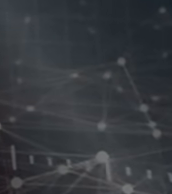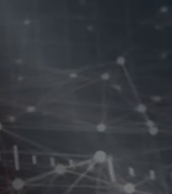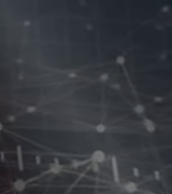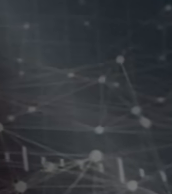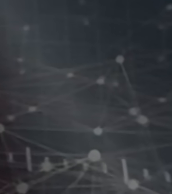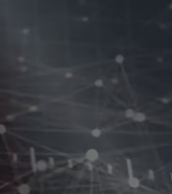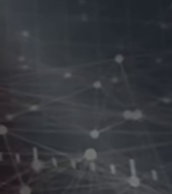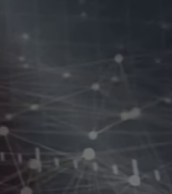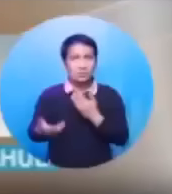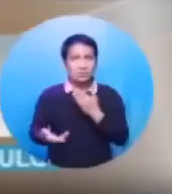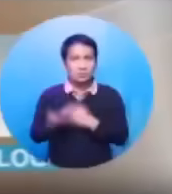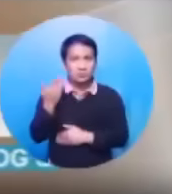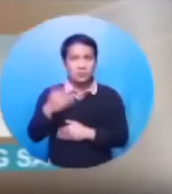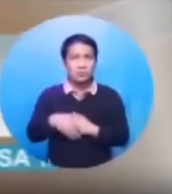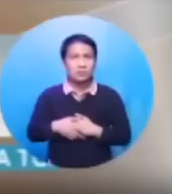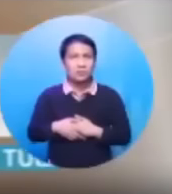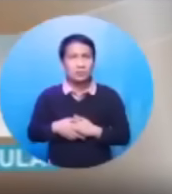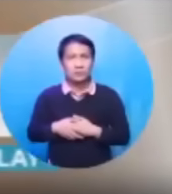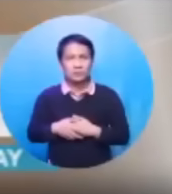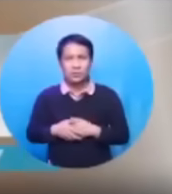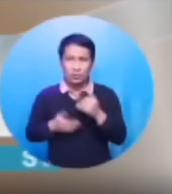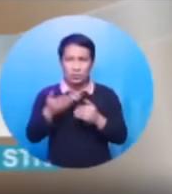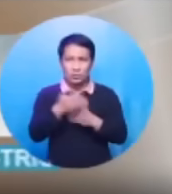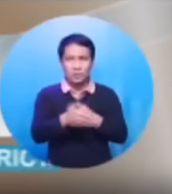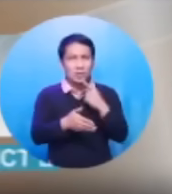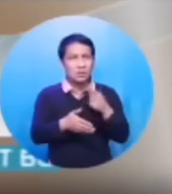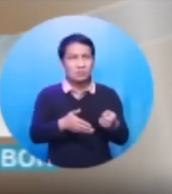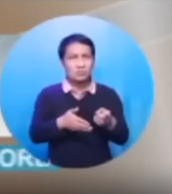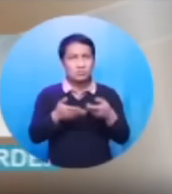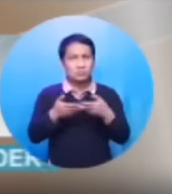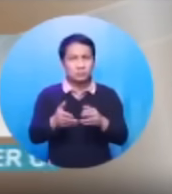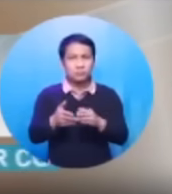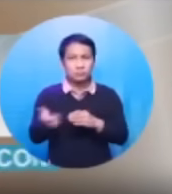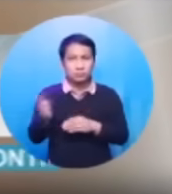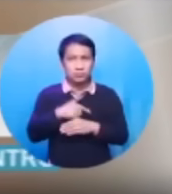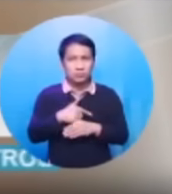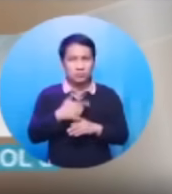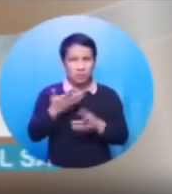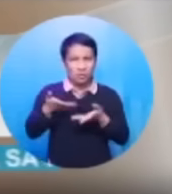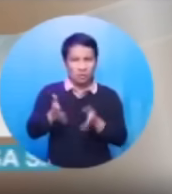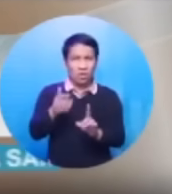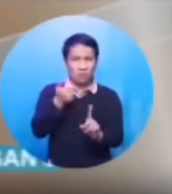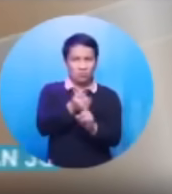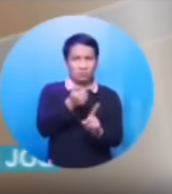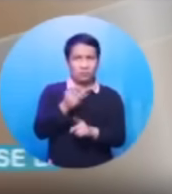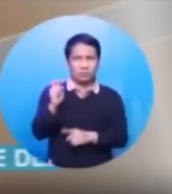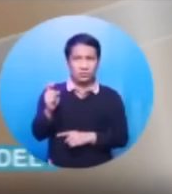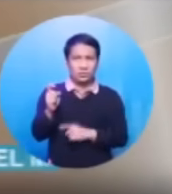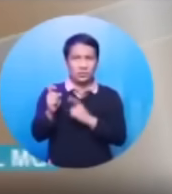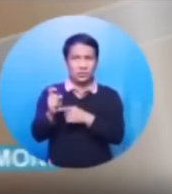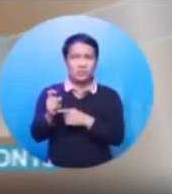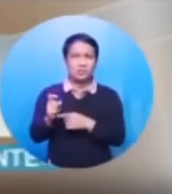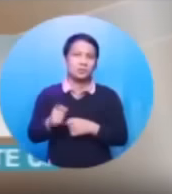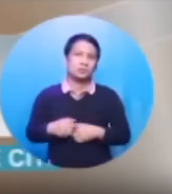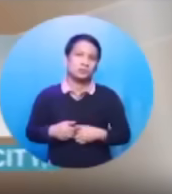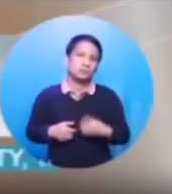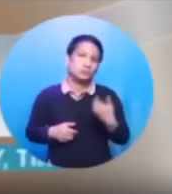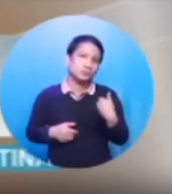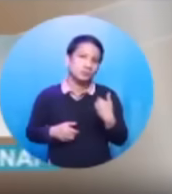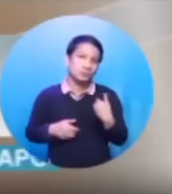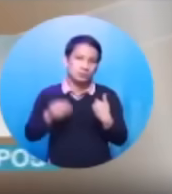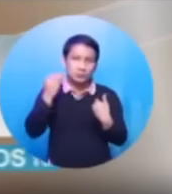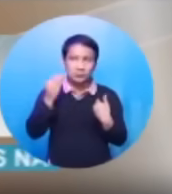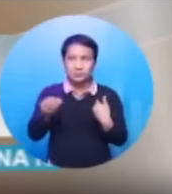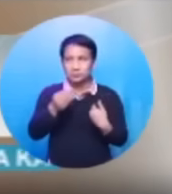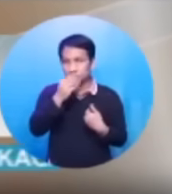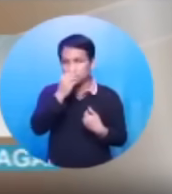umaga sa'yo. Alright, bakit mo naman pinayagan na bugbugin itong iyong ex? Hindi ko naman, hindi naman